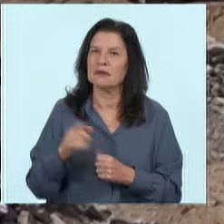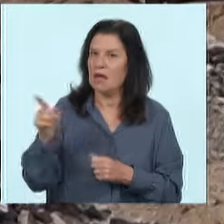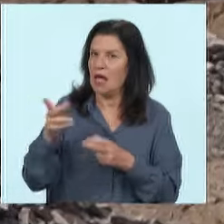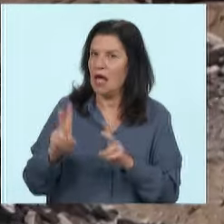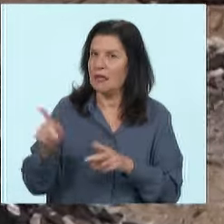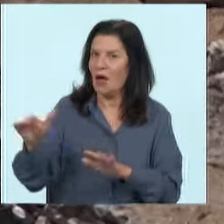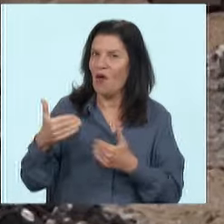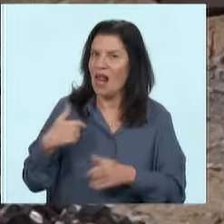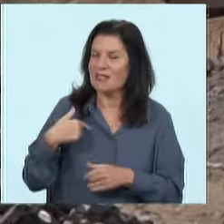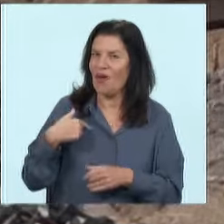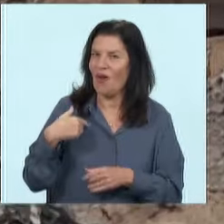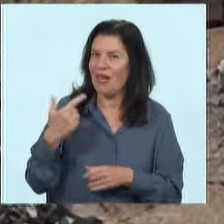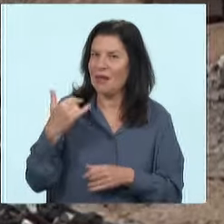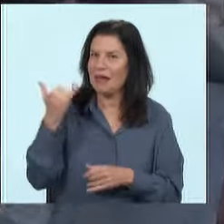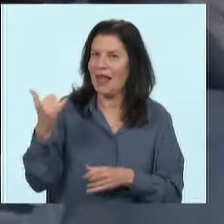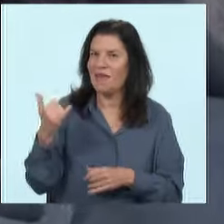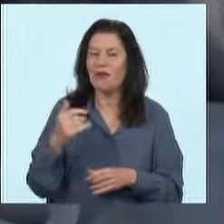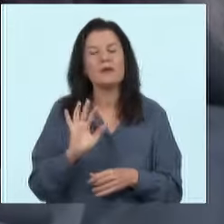תלוי.